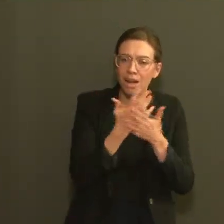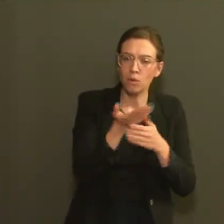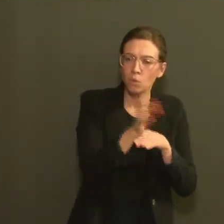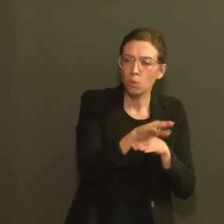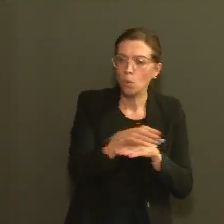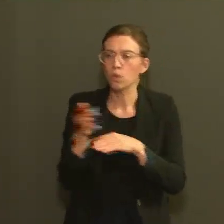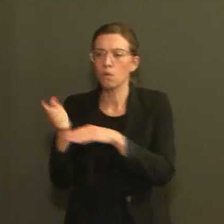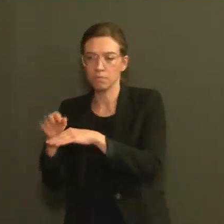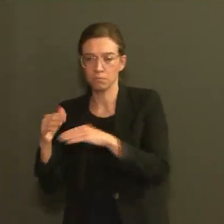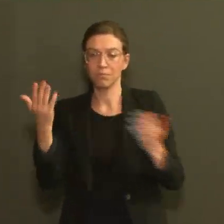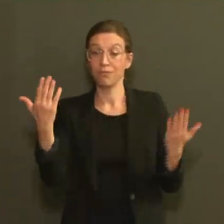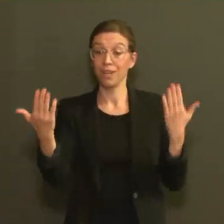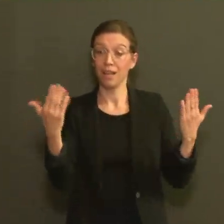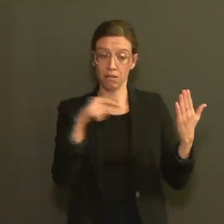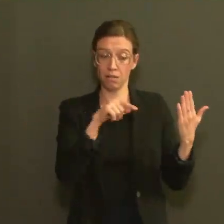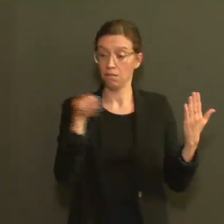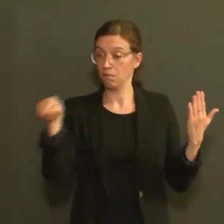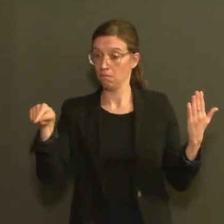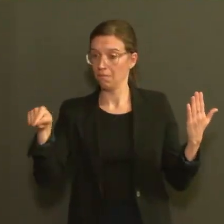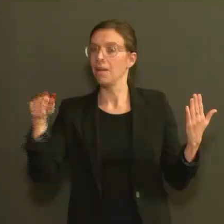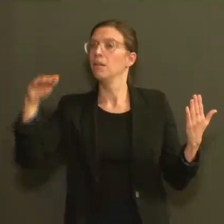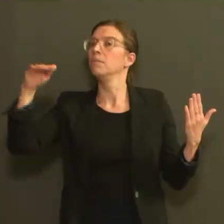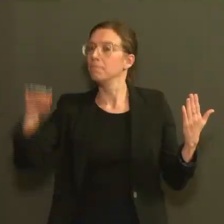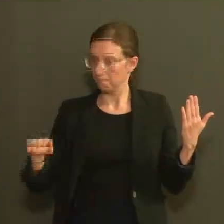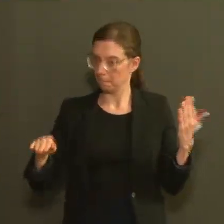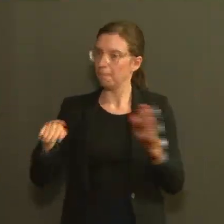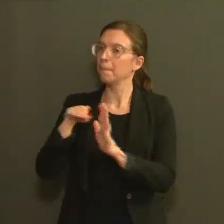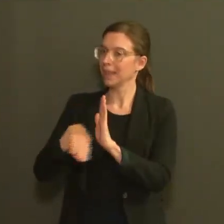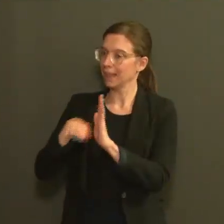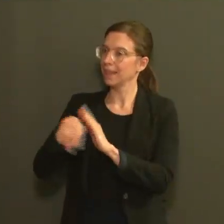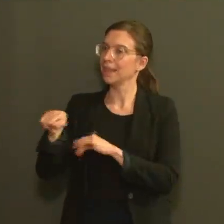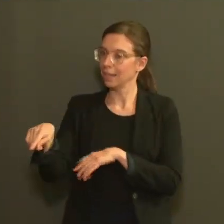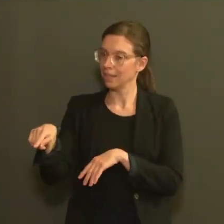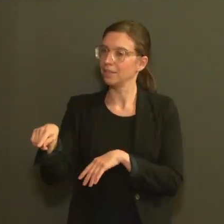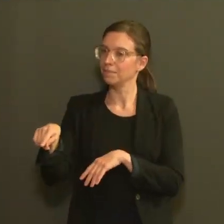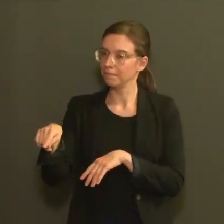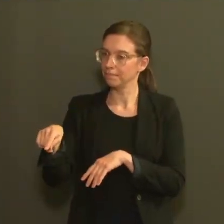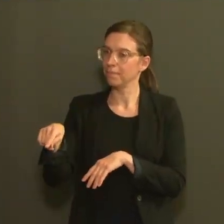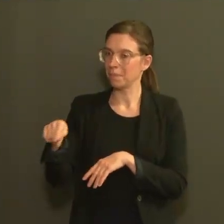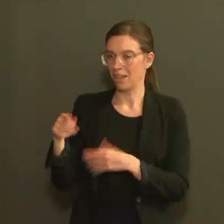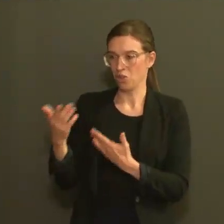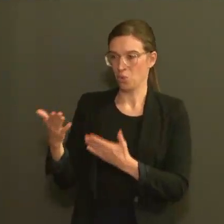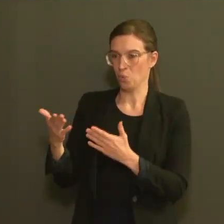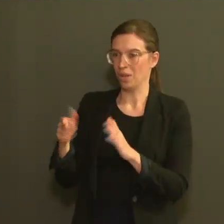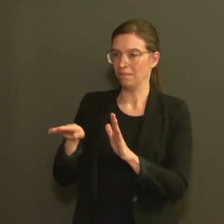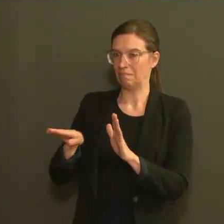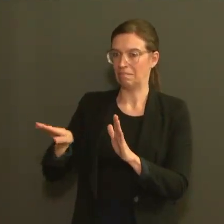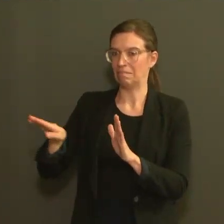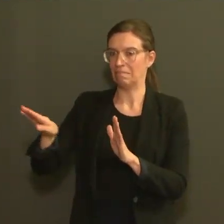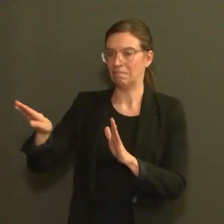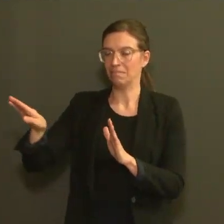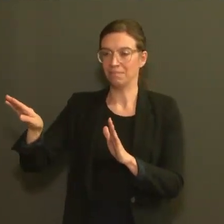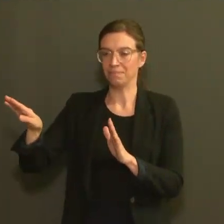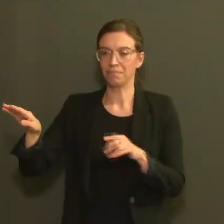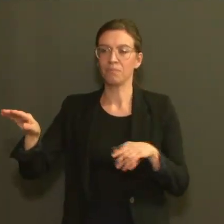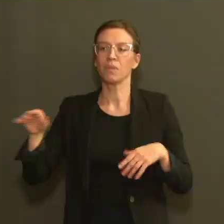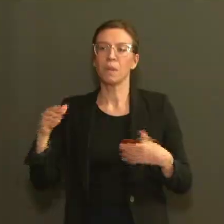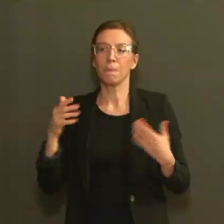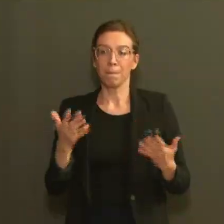De huidige trend is echter wel opnieuw stijgende. 94% van de